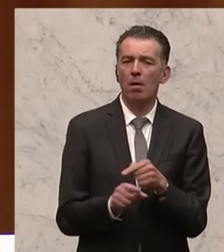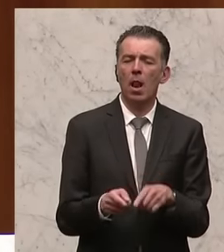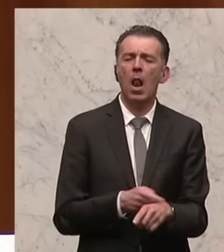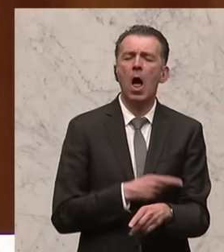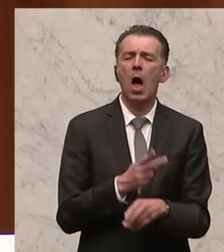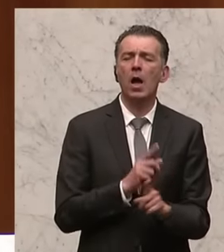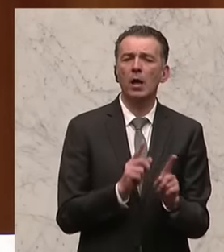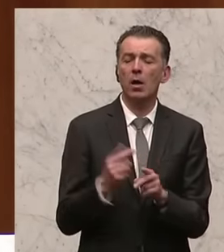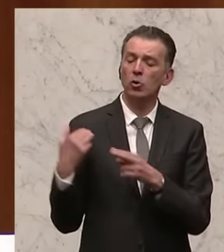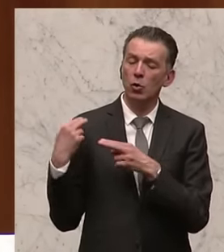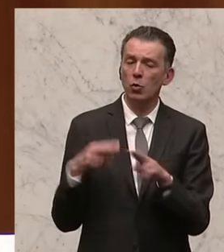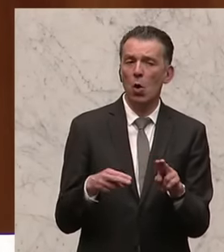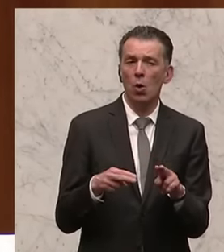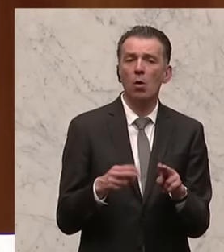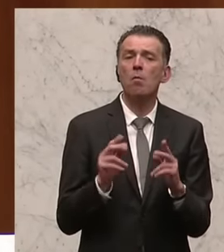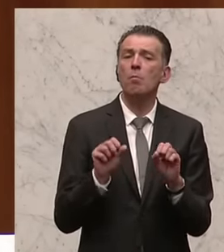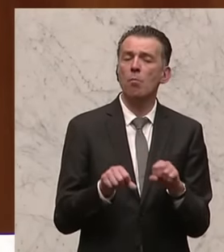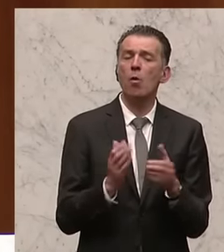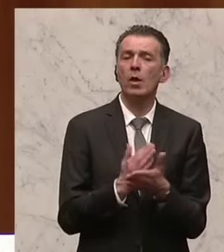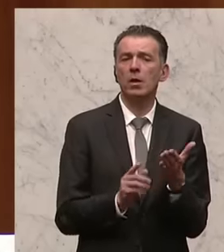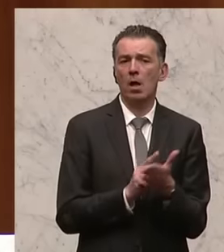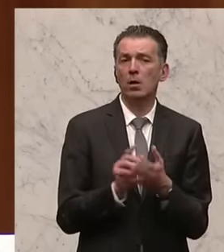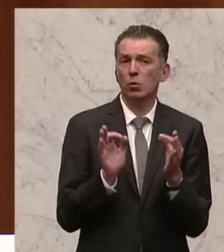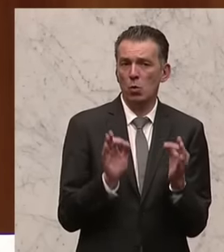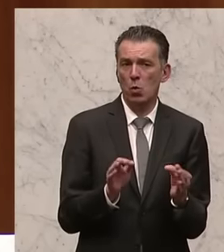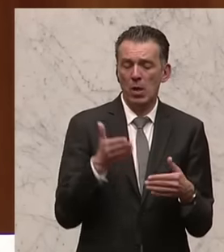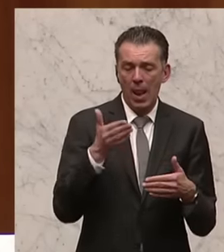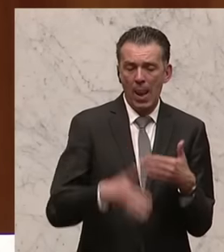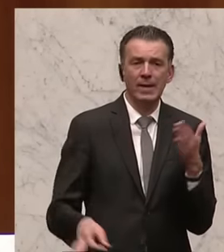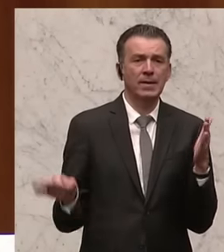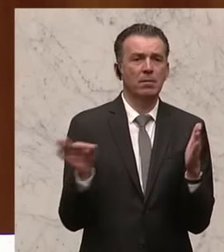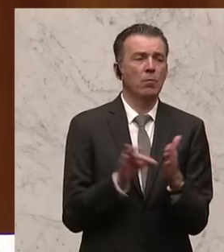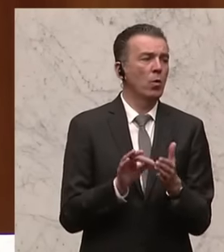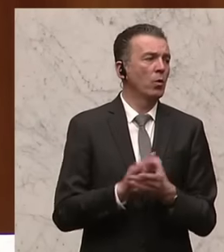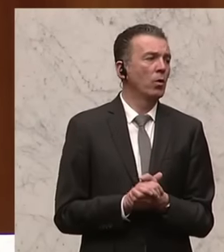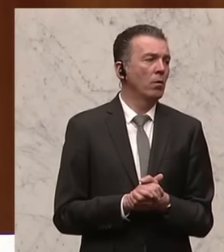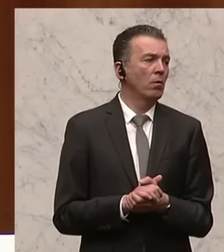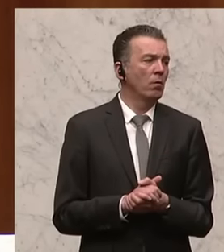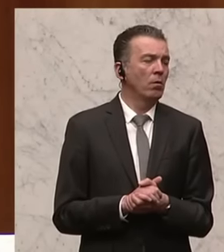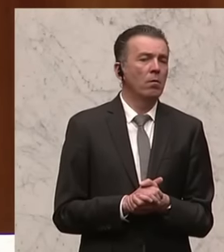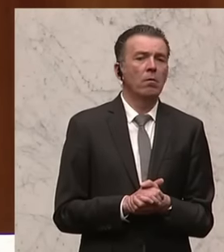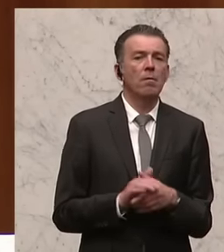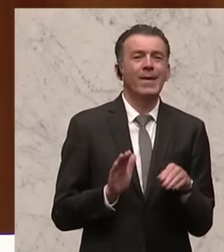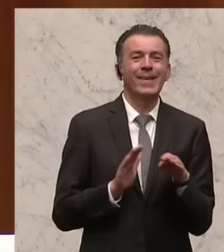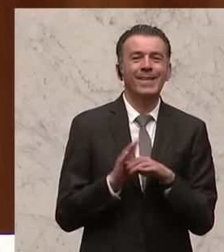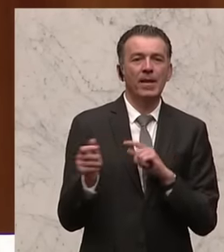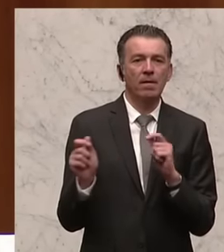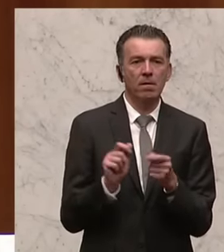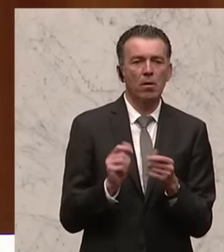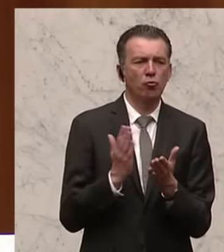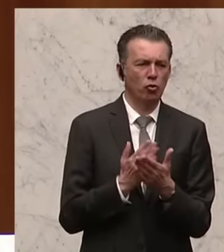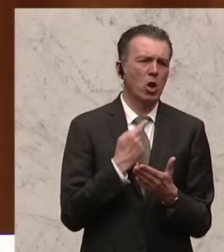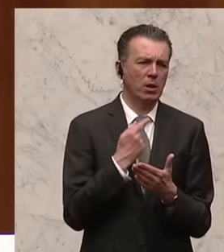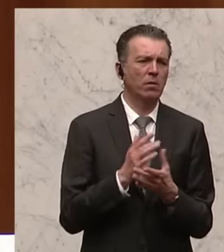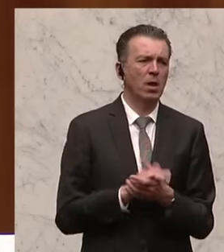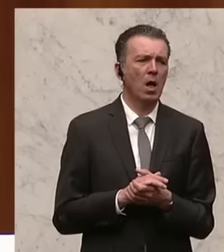längeren Krankenstand. Das ist gut so. Als letzten Punkt darf ich anführen, dass wir in dieser Novelle, und es ist auch schon